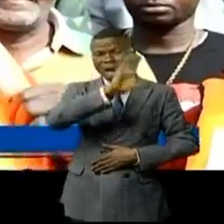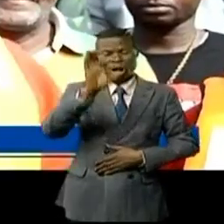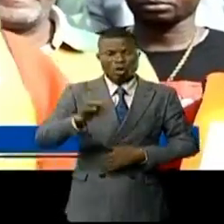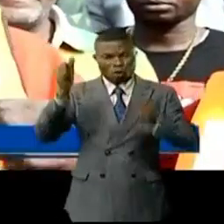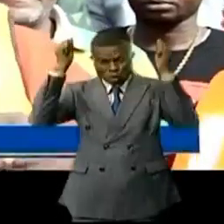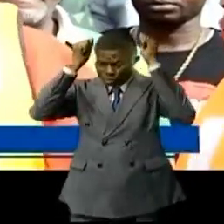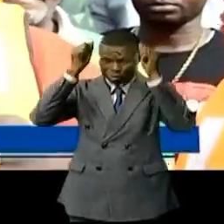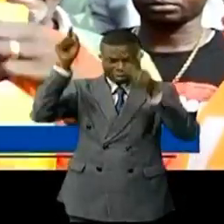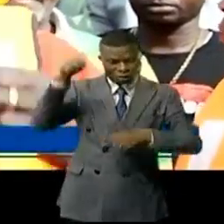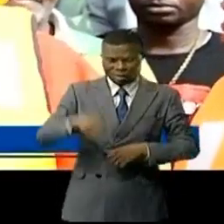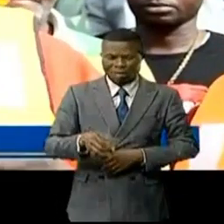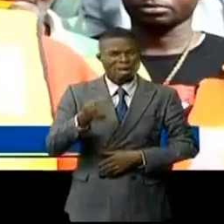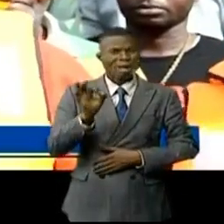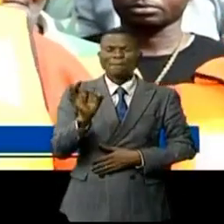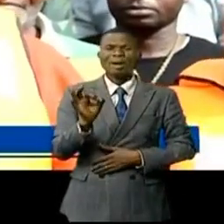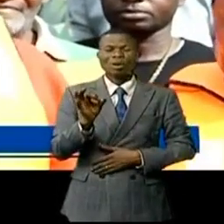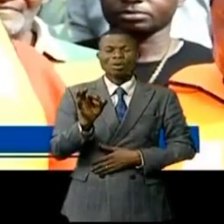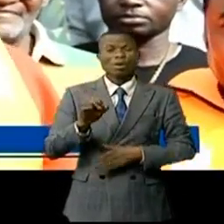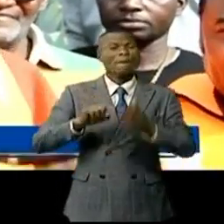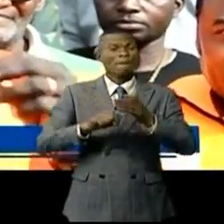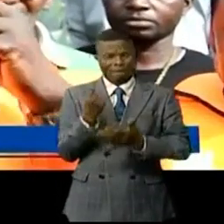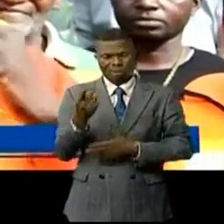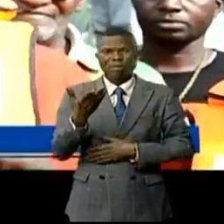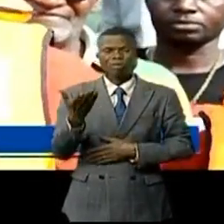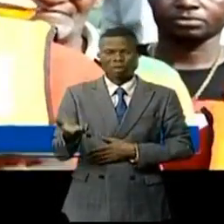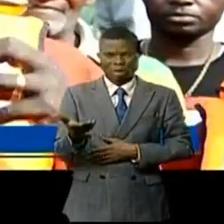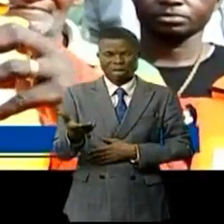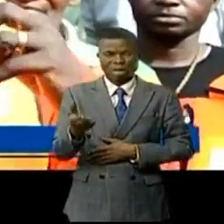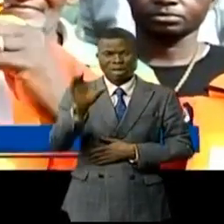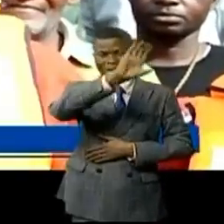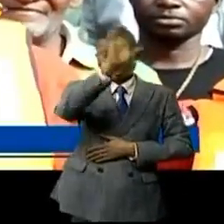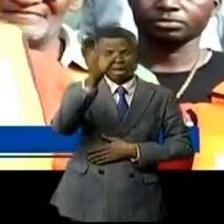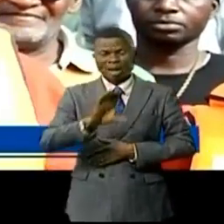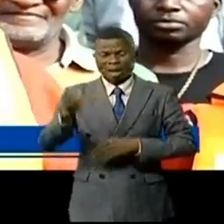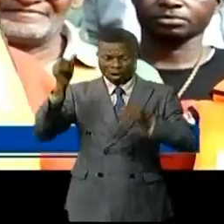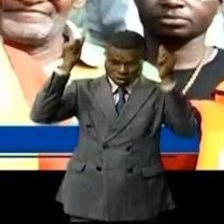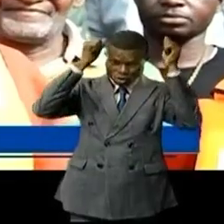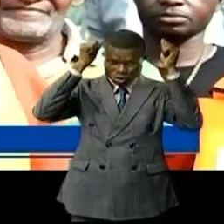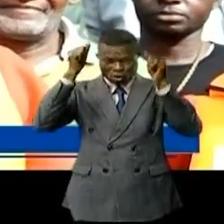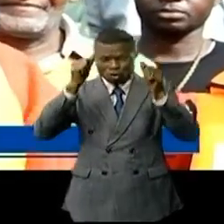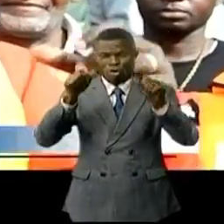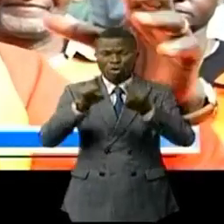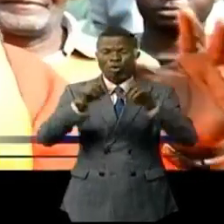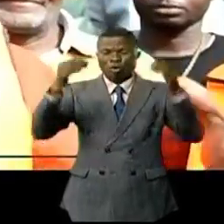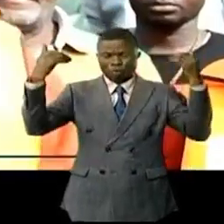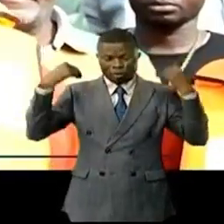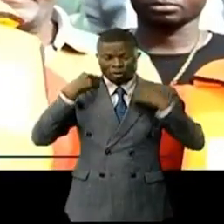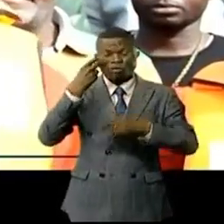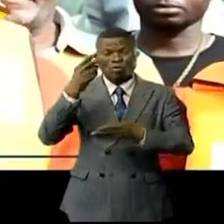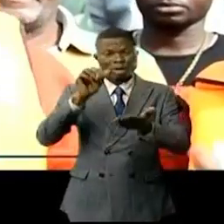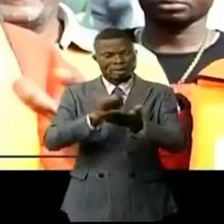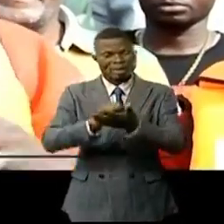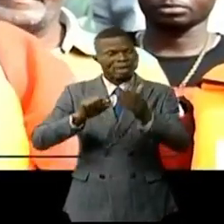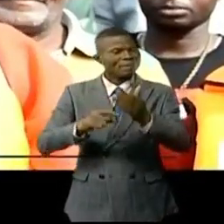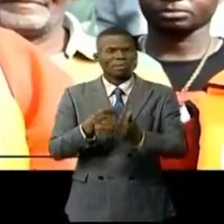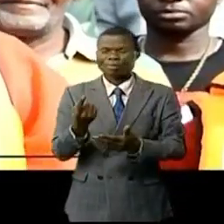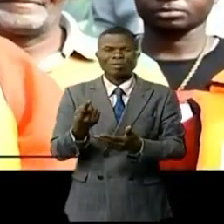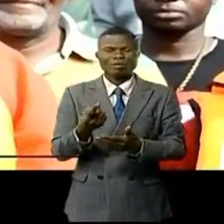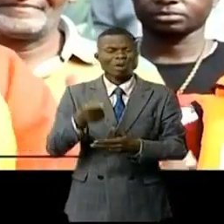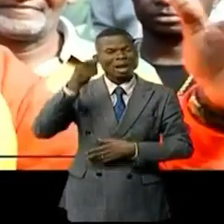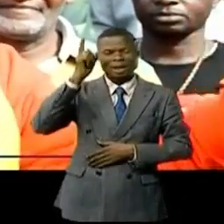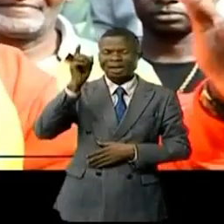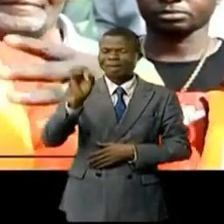Depuis que je suis arrivé à la tête de la commune de Maloku en tant que représentant du chef de l'État Félix-Antoine